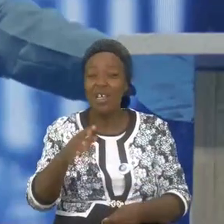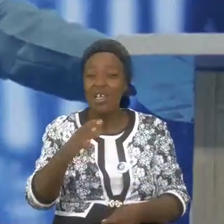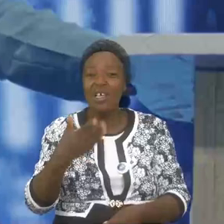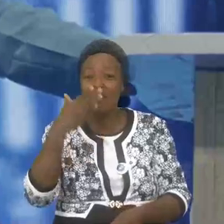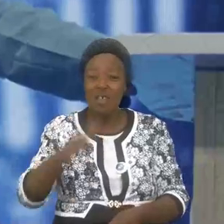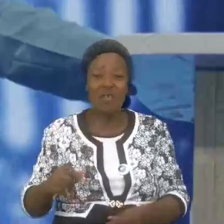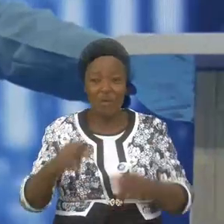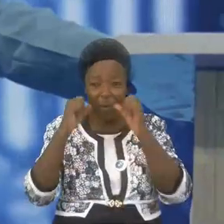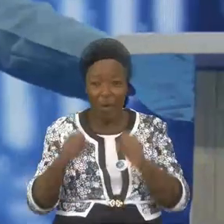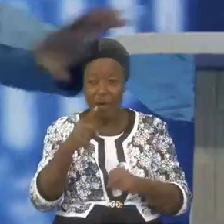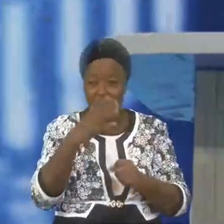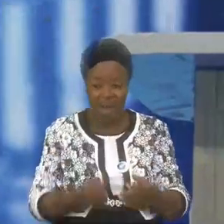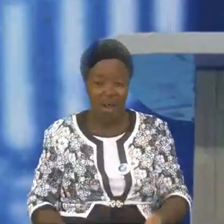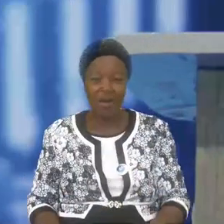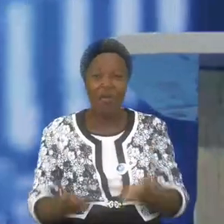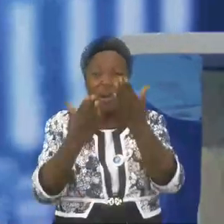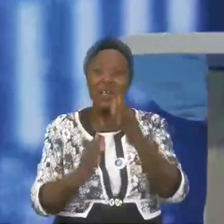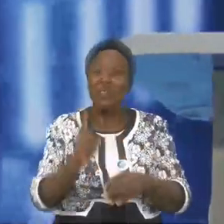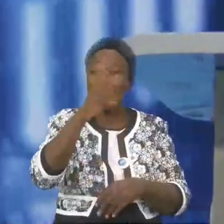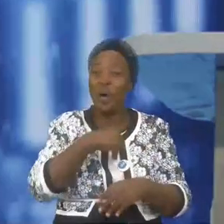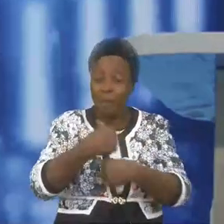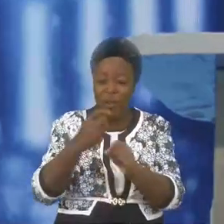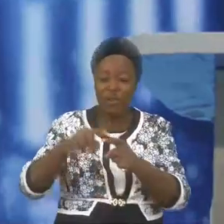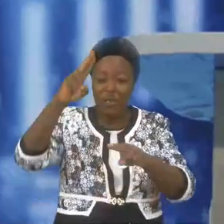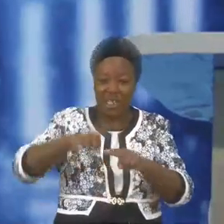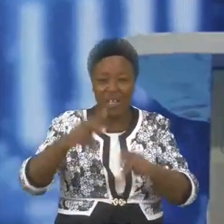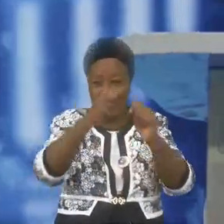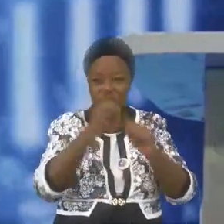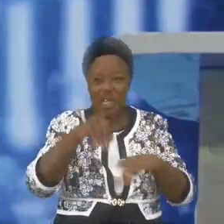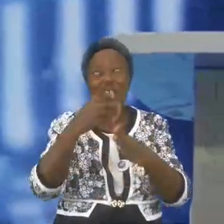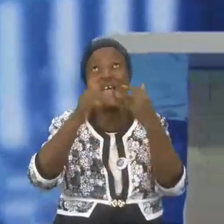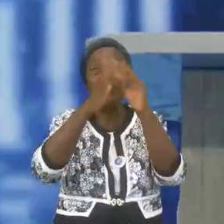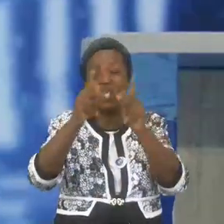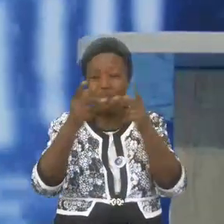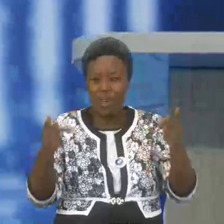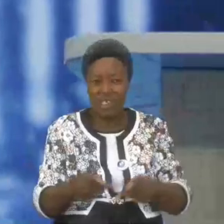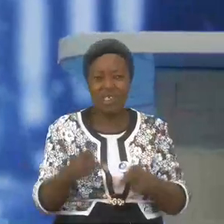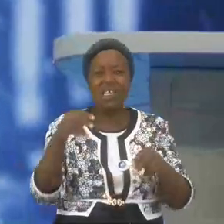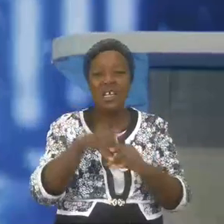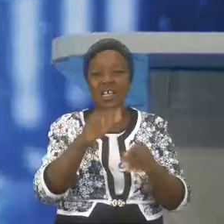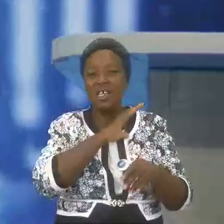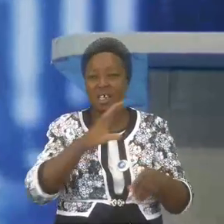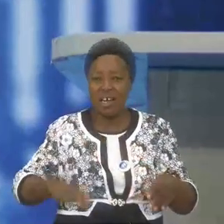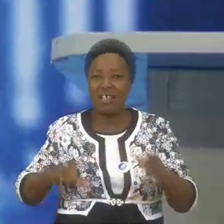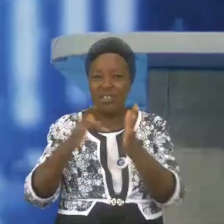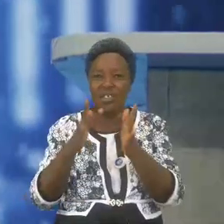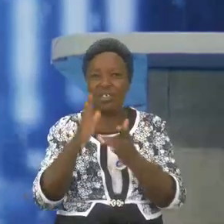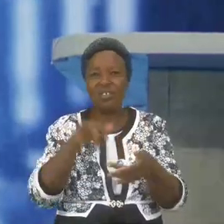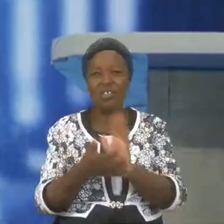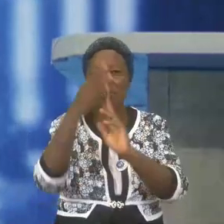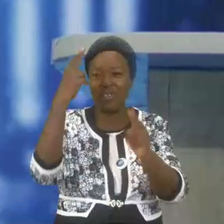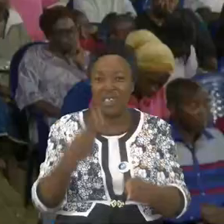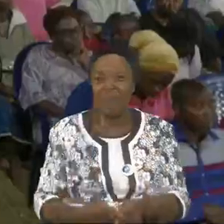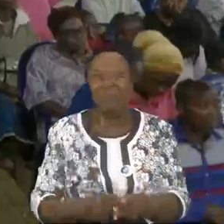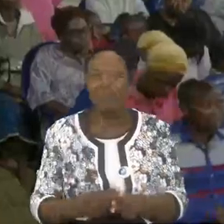puissances maléfiques. Tu es ressuscité pour t'asseoir dans les lieux célestes avec